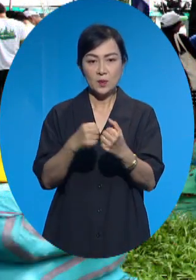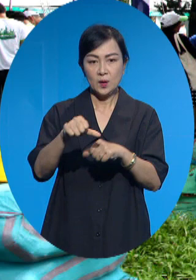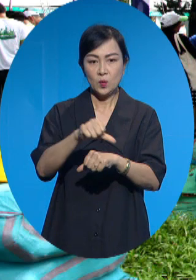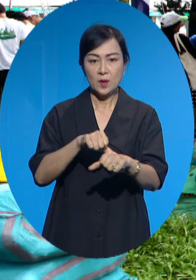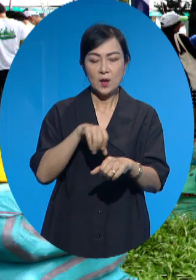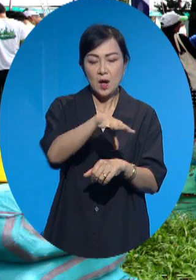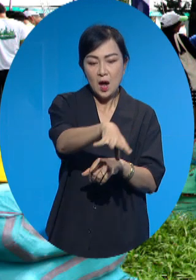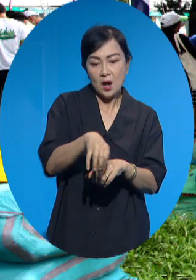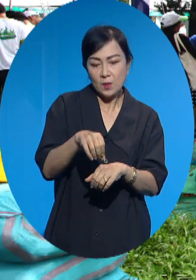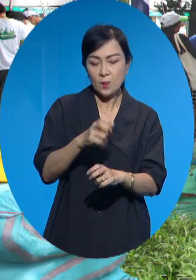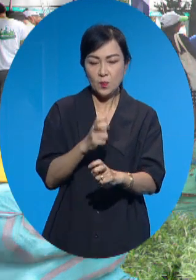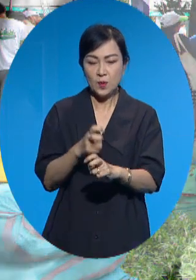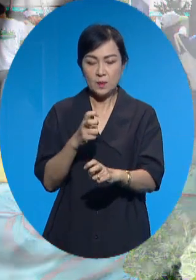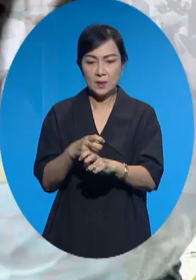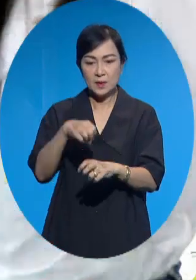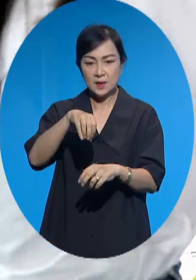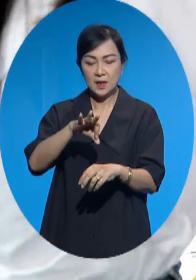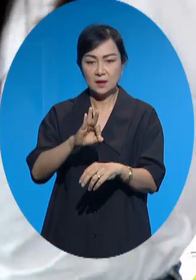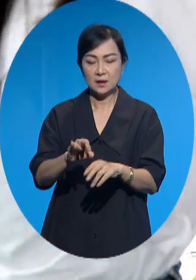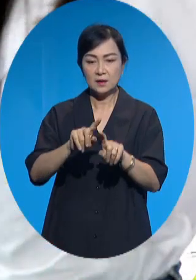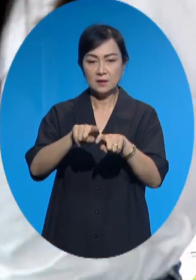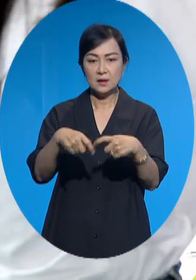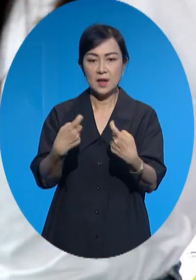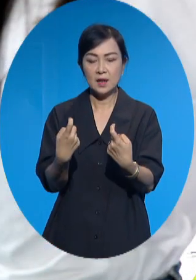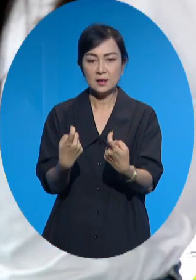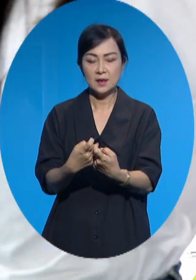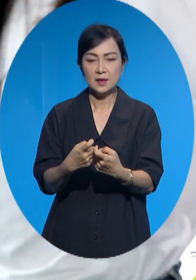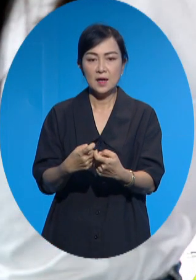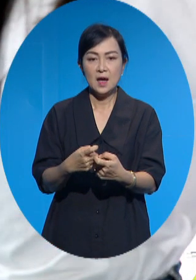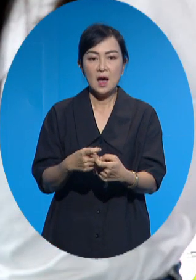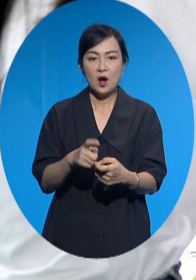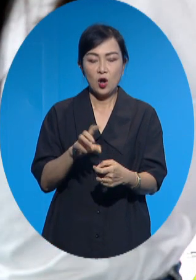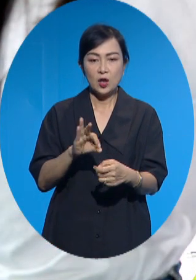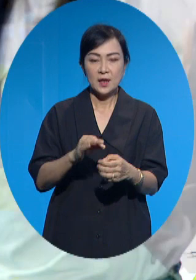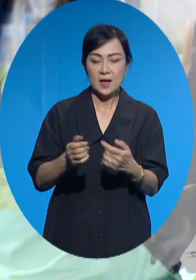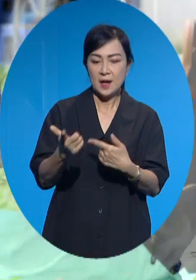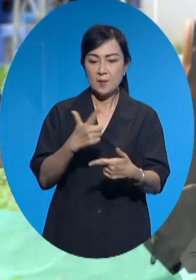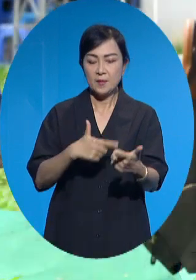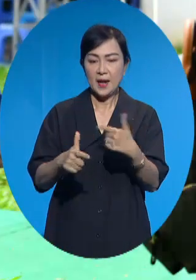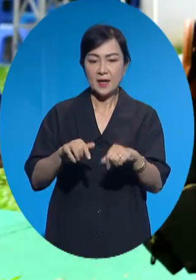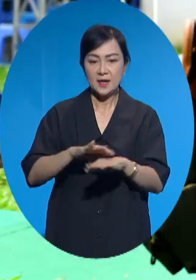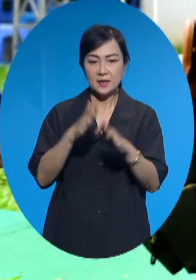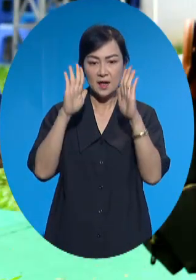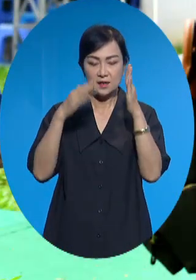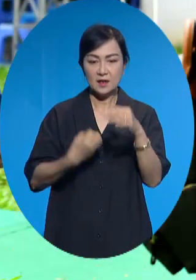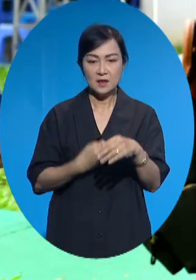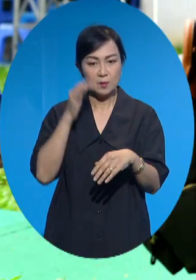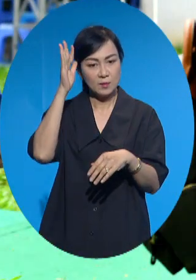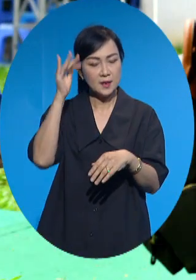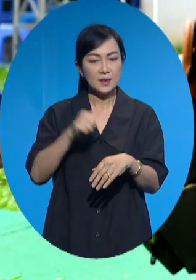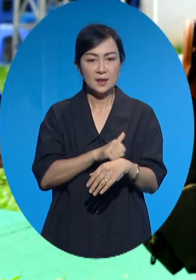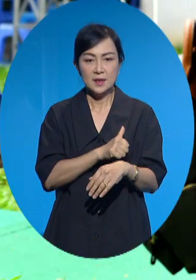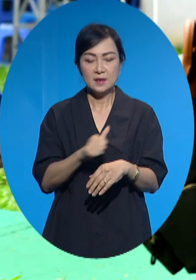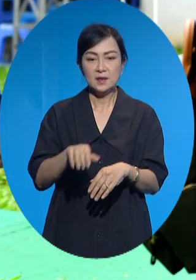thu gom chất thải nguy hại, chất thải điện tử từ hộ gia đình, thu gom các loại chất thải có thể tái chế, các sân chơi thực hành sống xanh để người